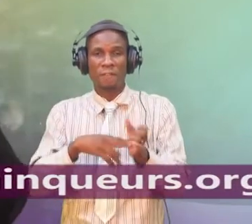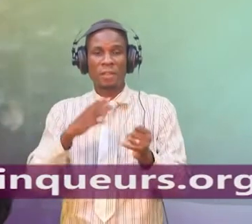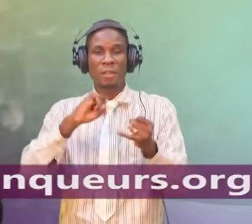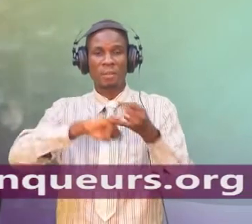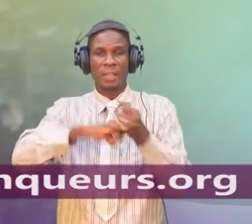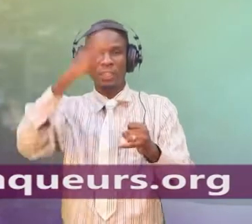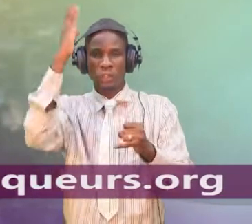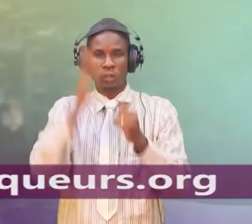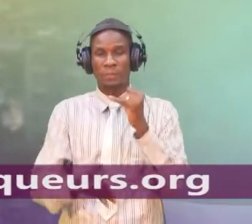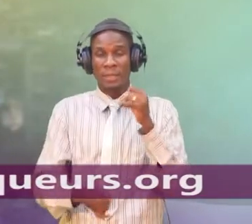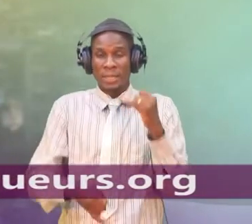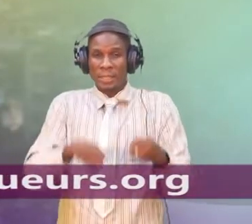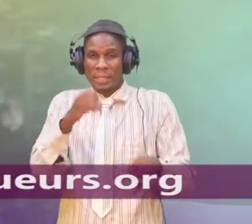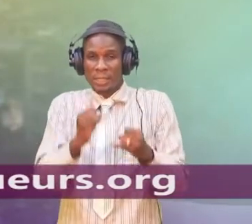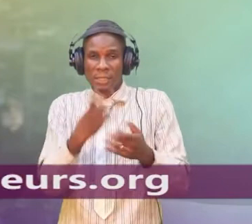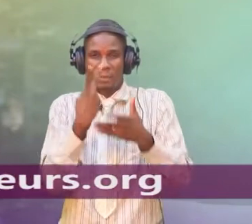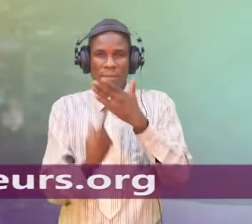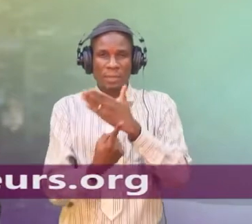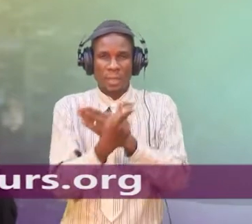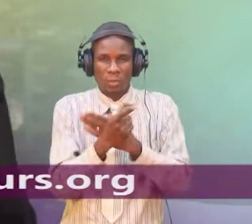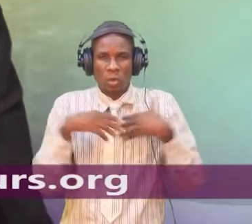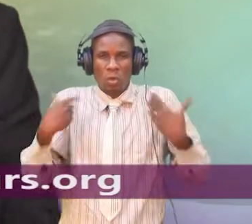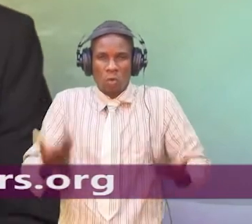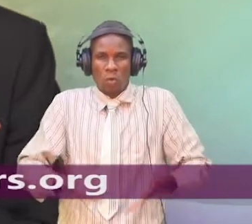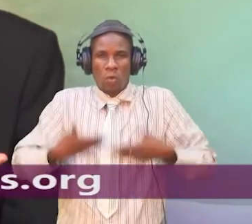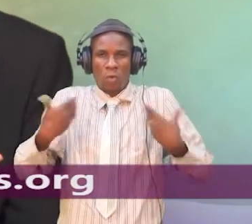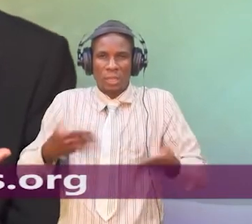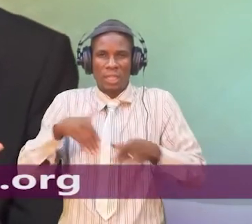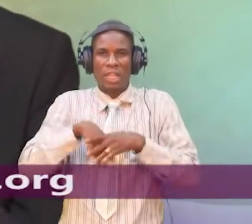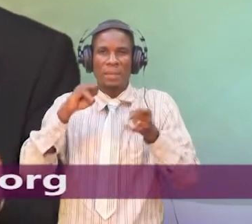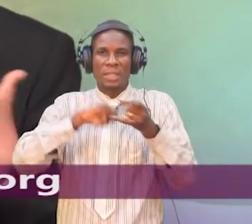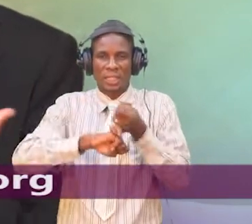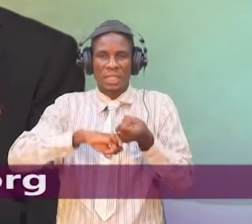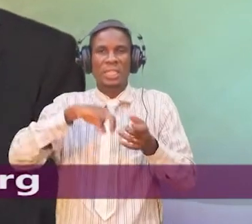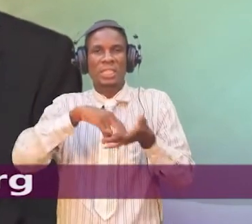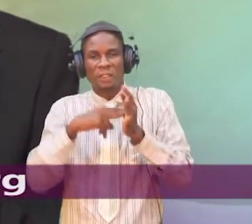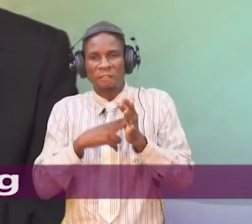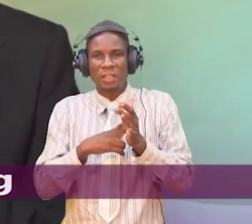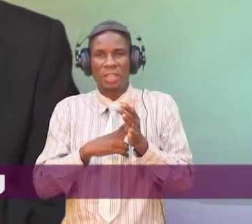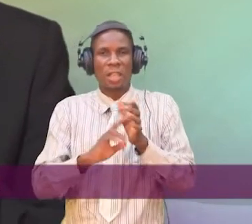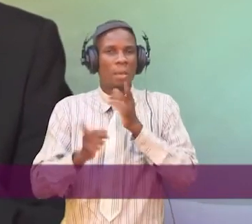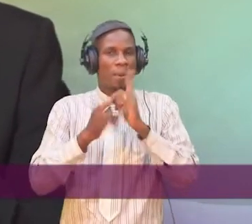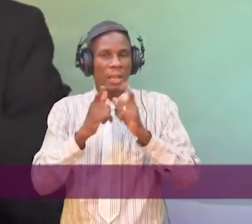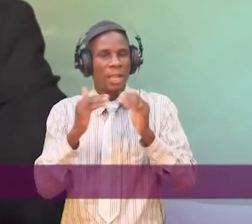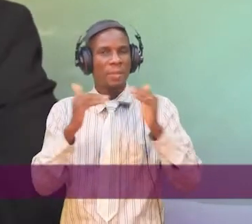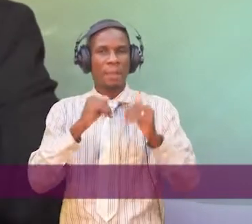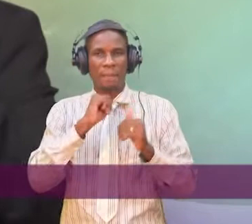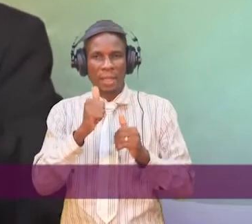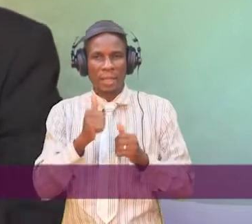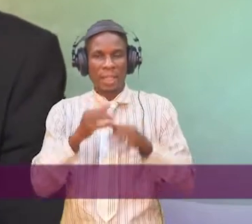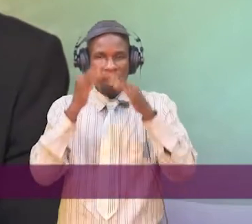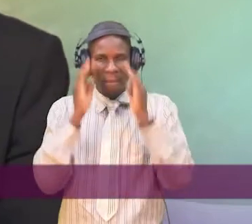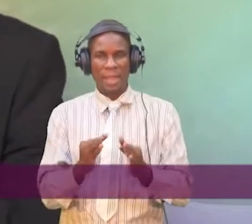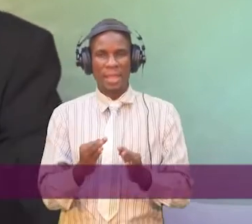ndenge na ndenge. Kasi ba oyo nyonso bazalaka na esengo na kati ya libota na bango ezali kaka ba oyo